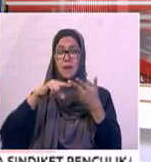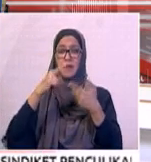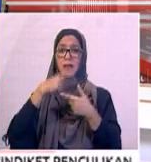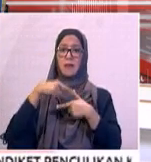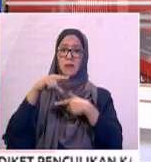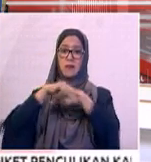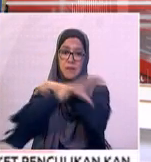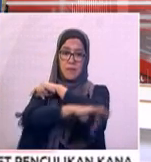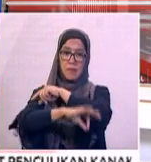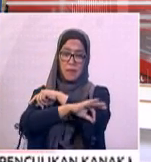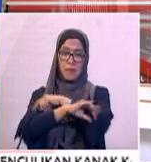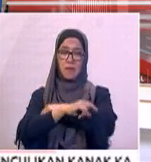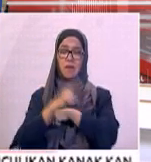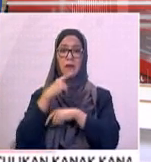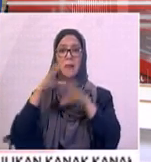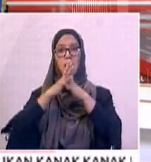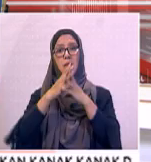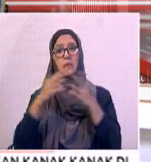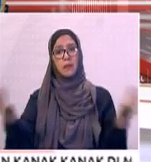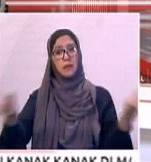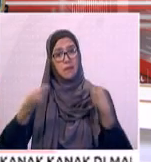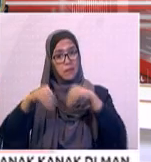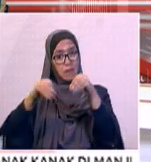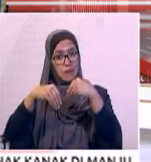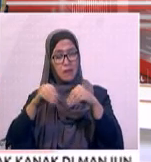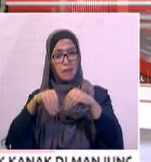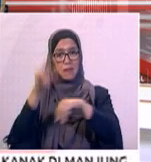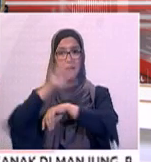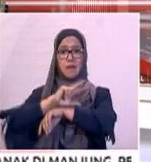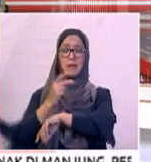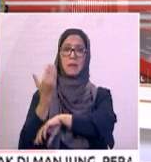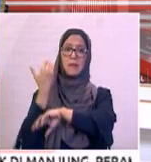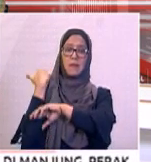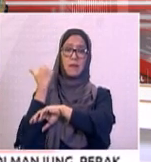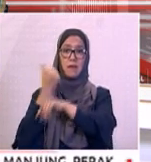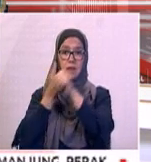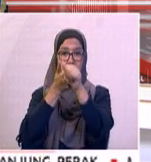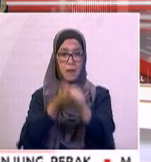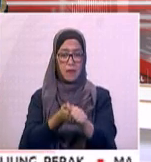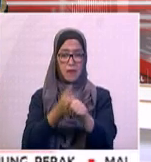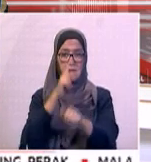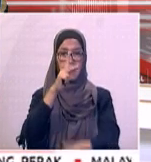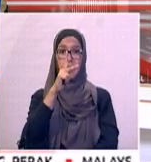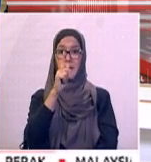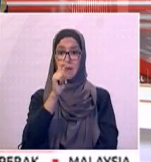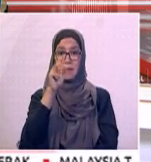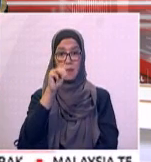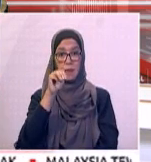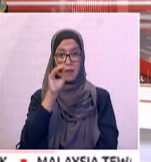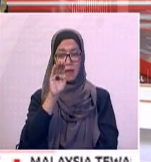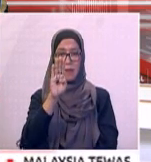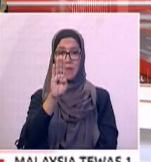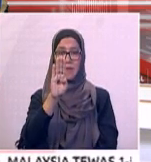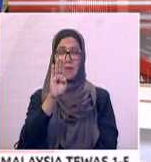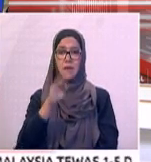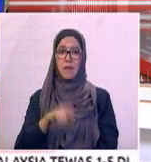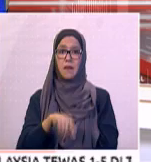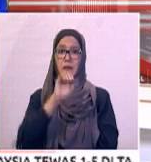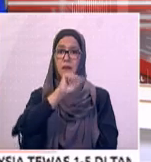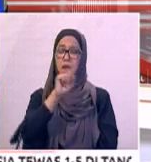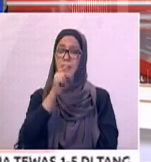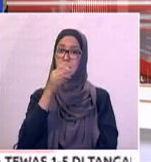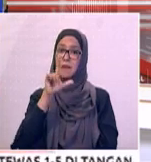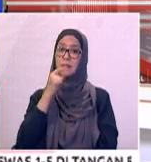menjelang sambutan Hari Raya Aidiladha. Ya, menurut Ketua Komunikasi Korporat Kereta Api Tanah Melayu Berhad KTNB Ahmad Asri Khalbi,